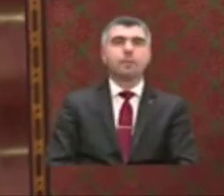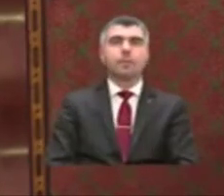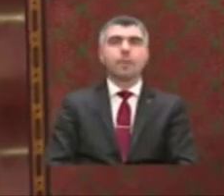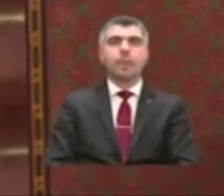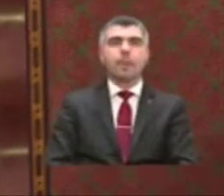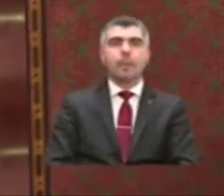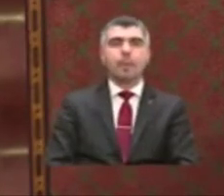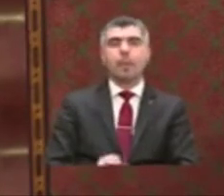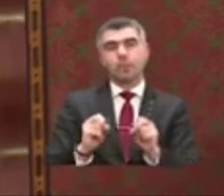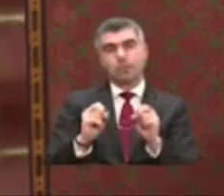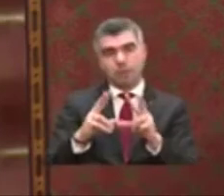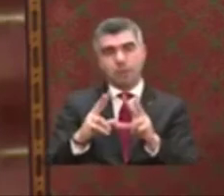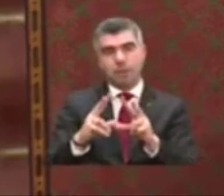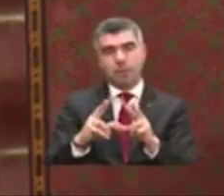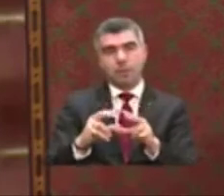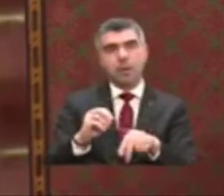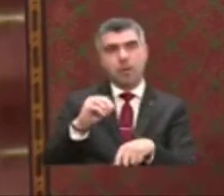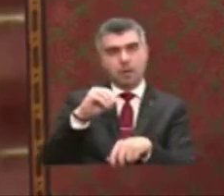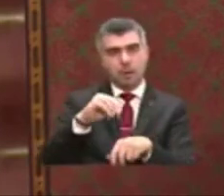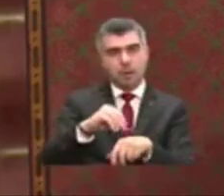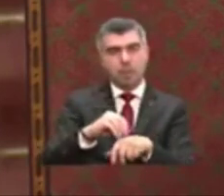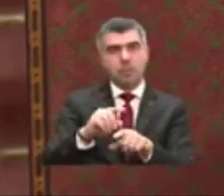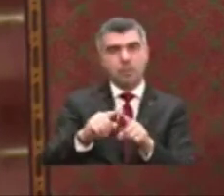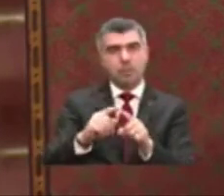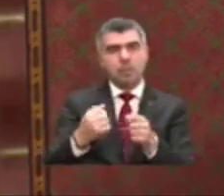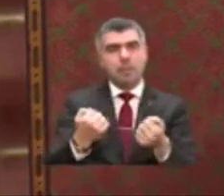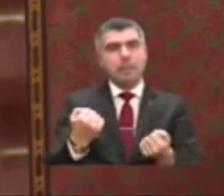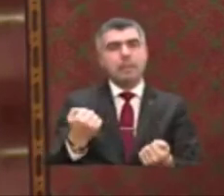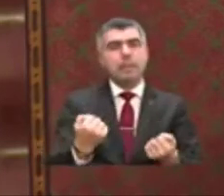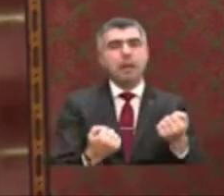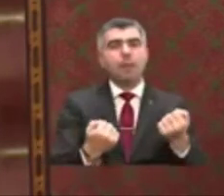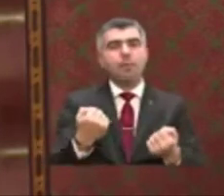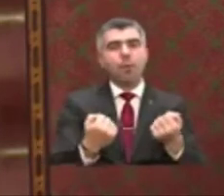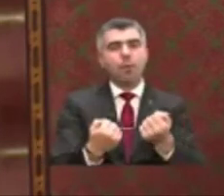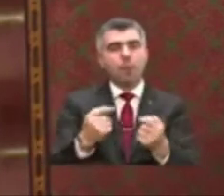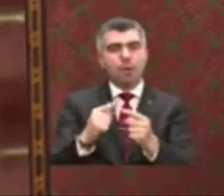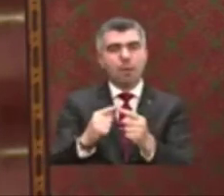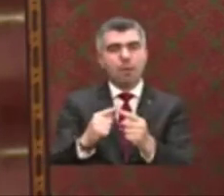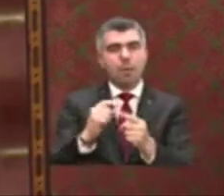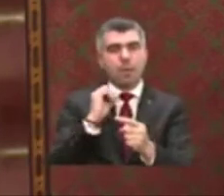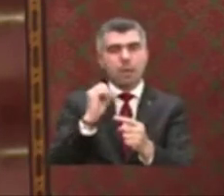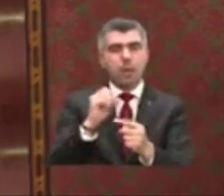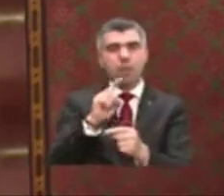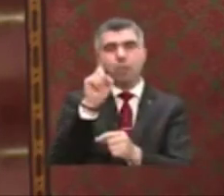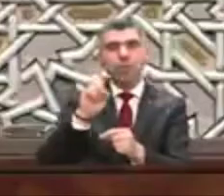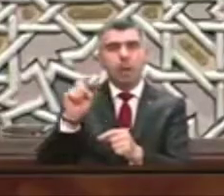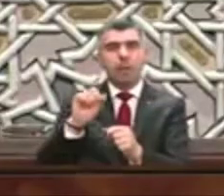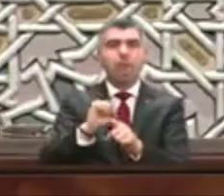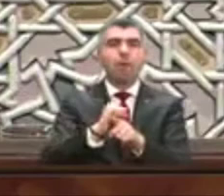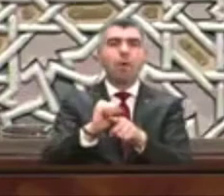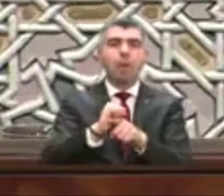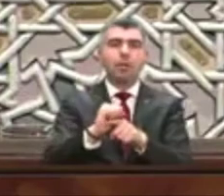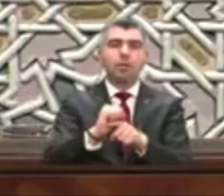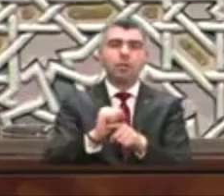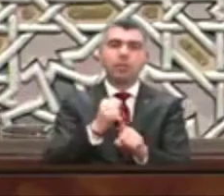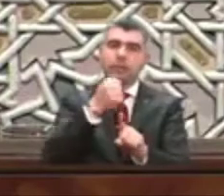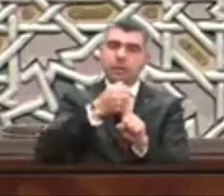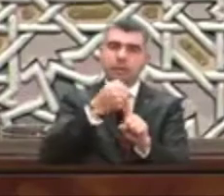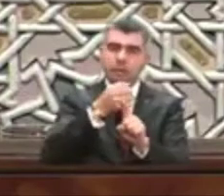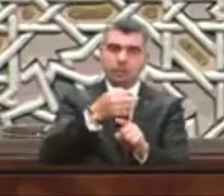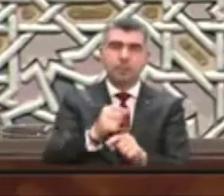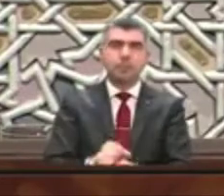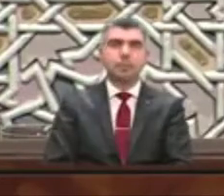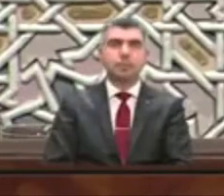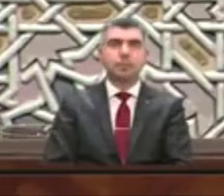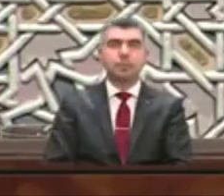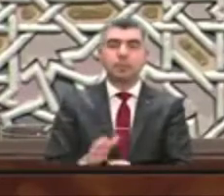نكونوا كذلك السائقين ديال الجماعه باش يقوموا بذلك. وشكرا. شكرا السيد الوزير المحترم. ونمر